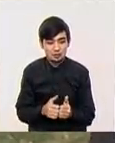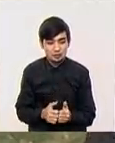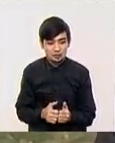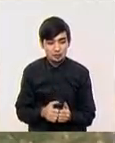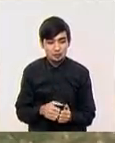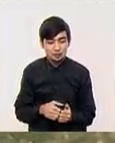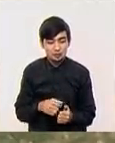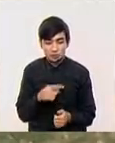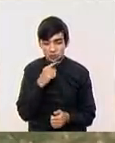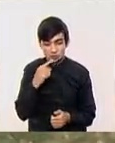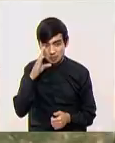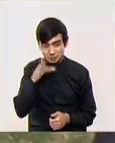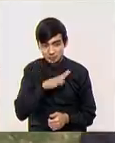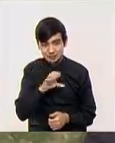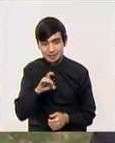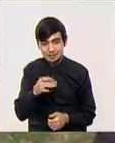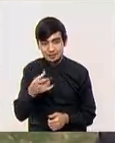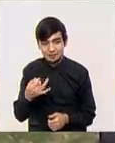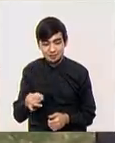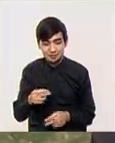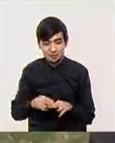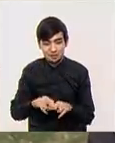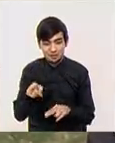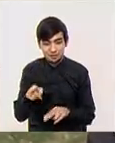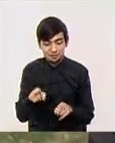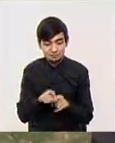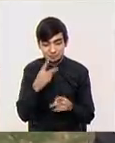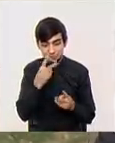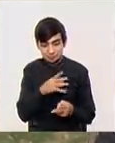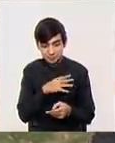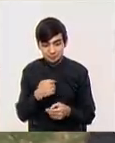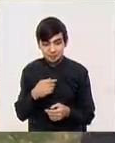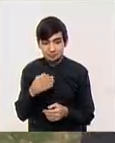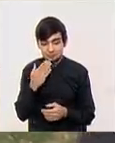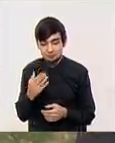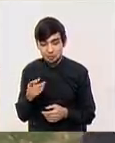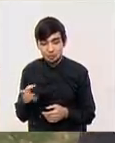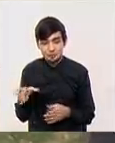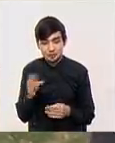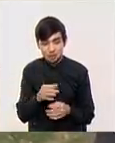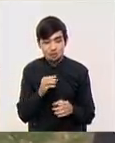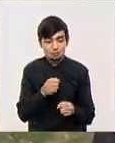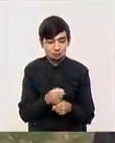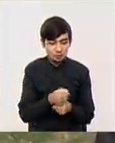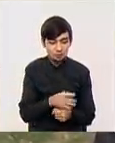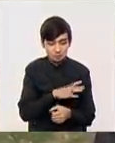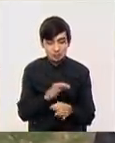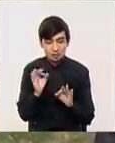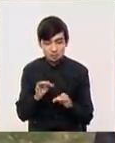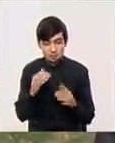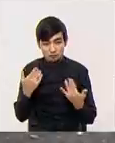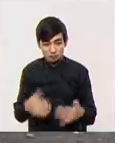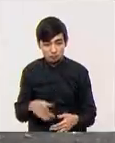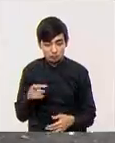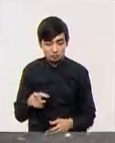бір. Жанында орыс бала болған бір, Сергей деген. Одан показания алған, ол бәрін ұрғанын бәрін көрсетіп айтып беріп тұрды, ұрды